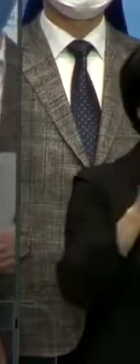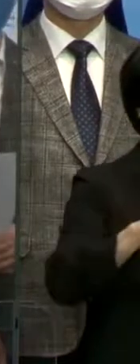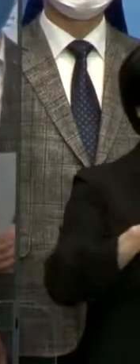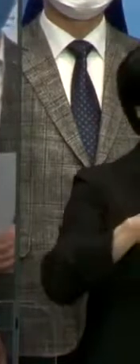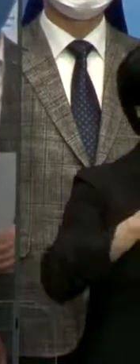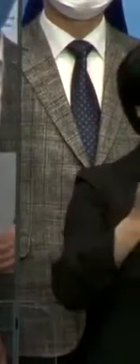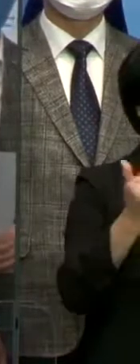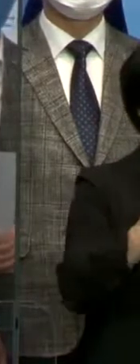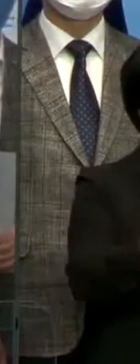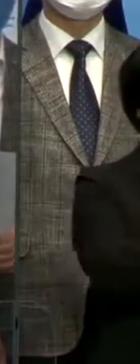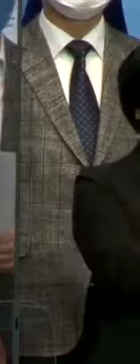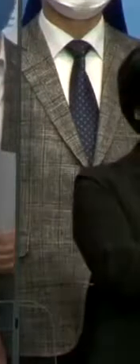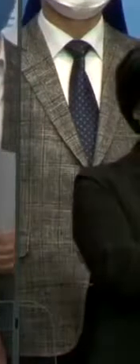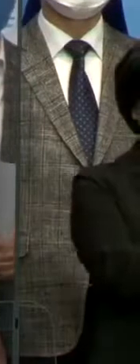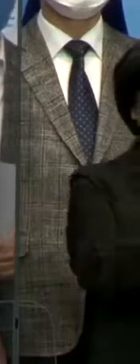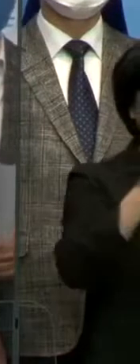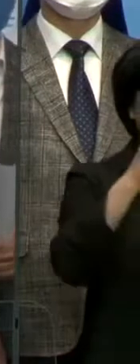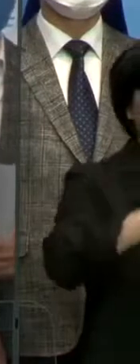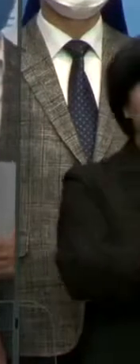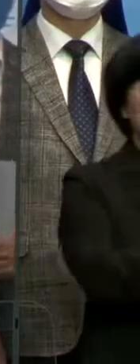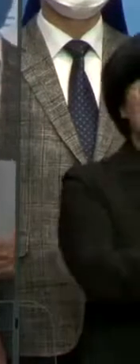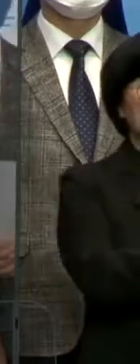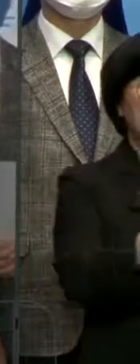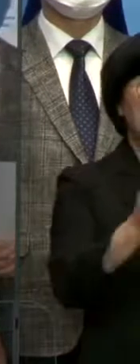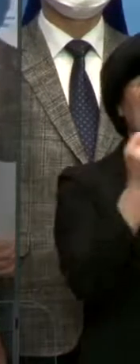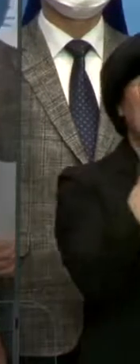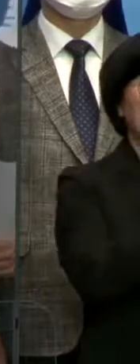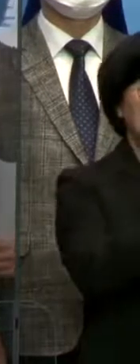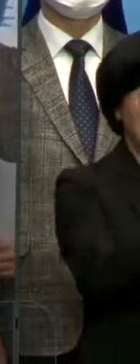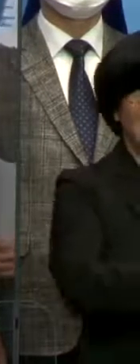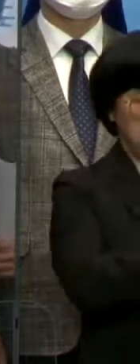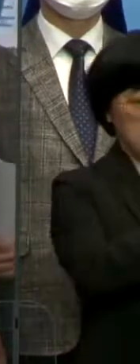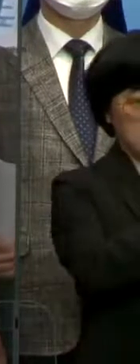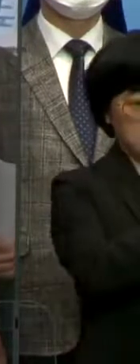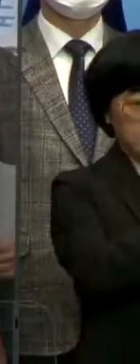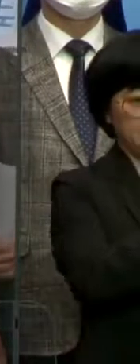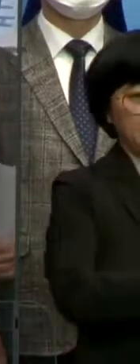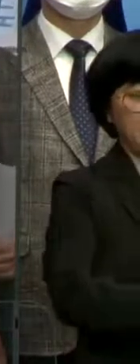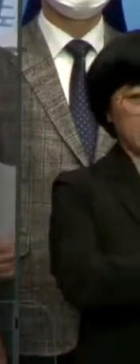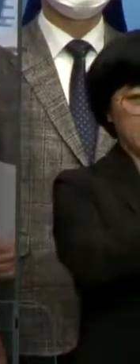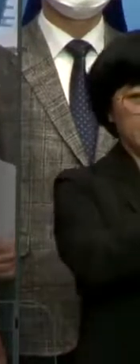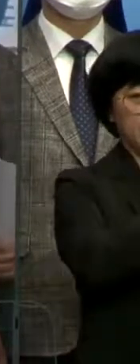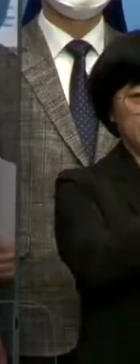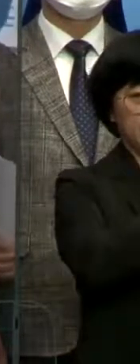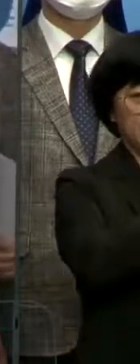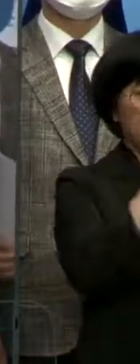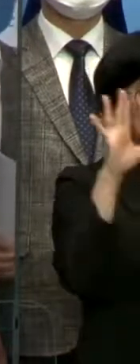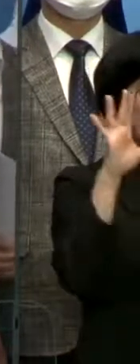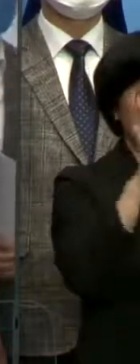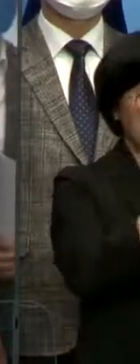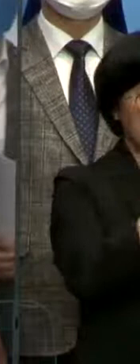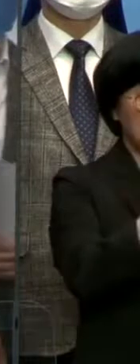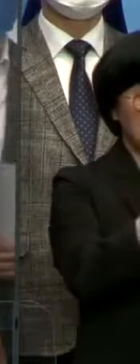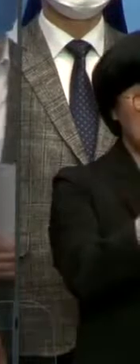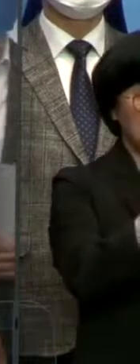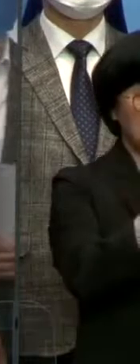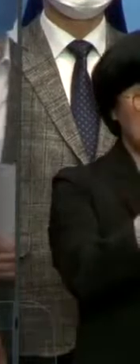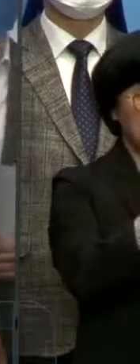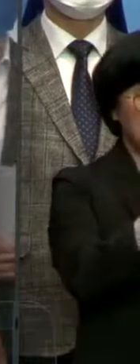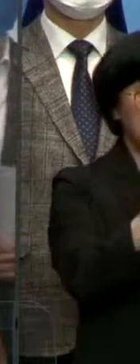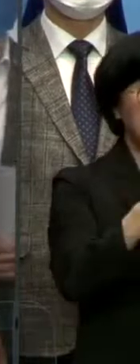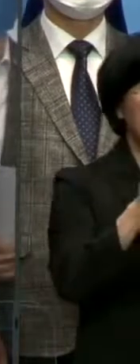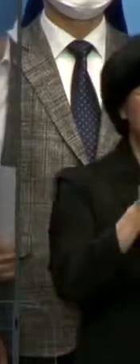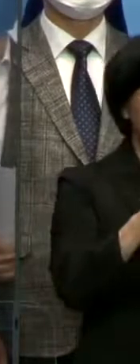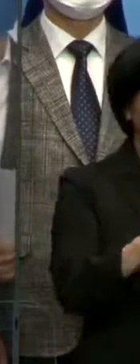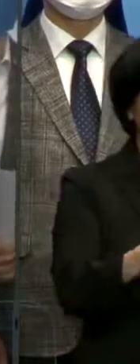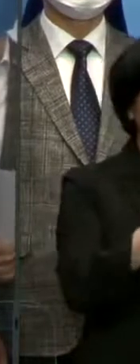책임입니다. 논의가 시작된 지 벌써 20년이 지났습니다. 찬성 여론 또한 그 어느